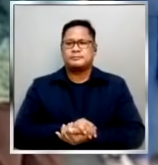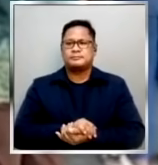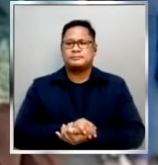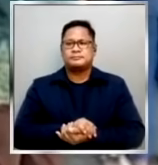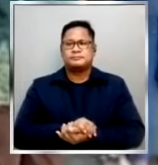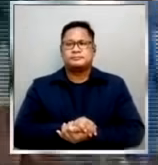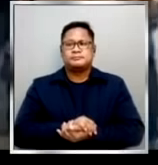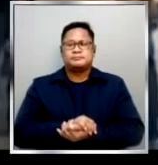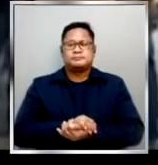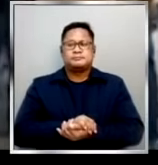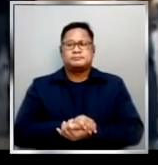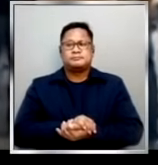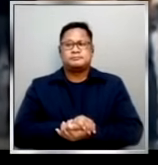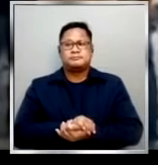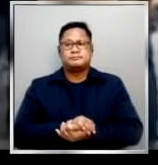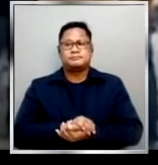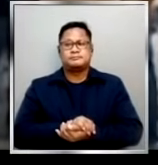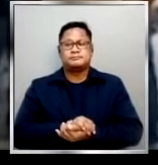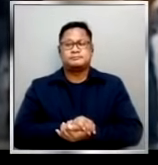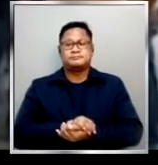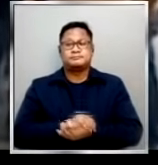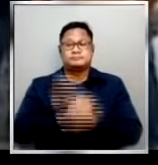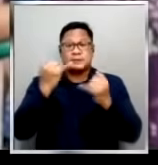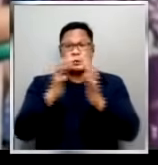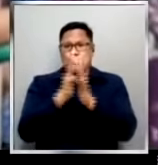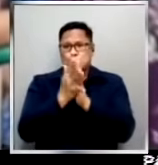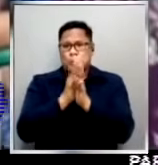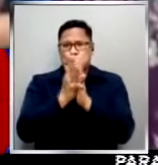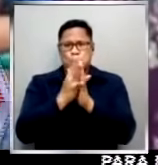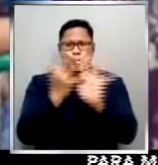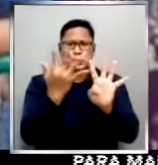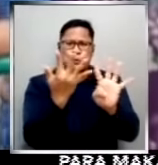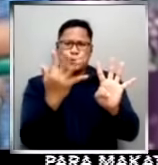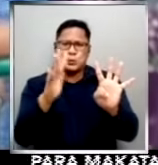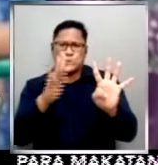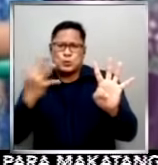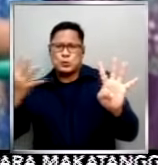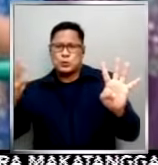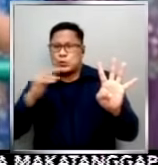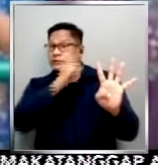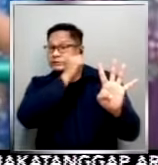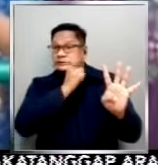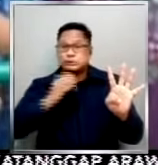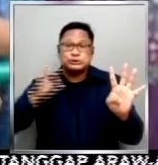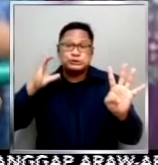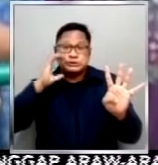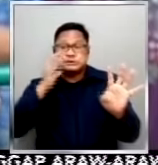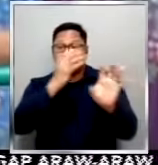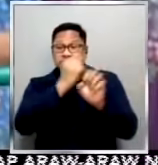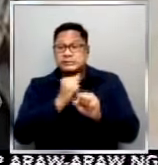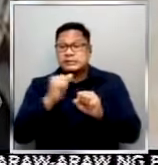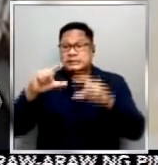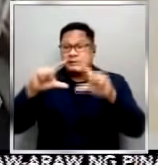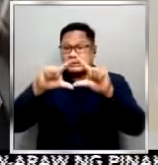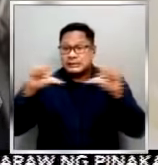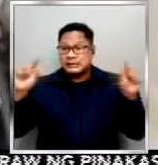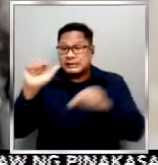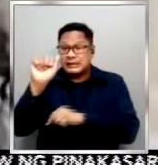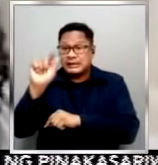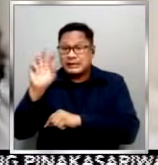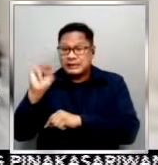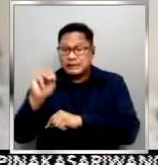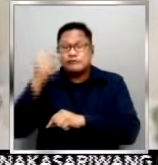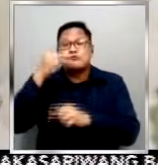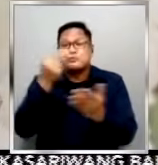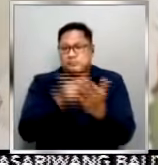Dikit-dikit at mahaba ang pila ng mga senior citizens na kukuha ng ATM card para sa kanilang allowance mula sa Pasig LGU kaninang